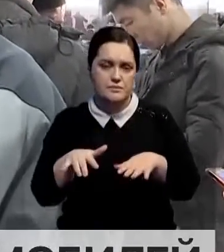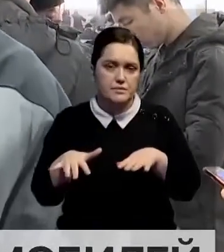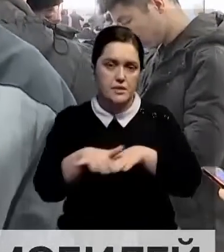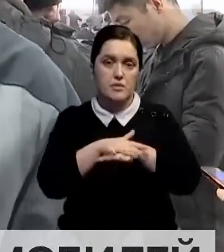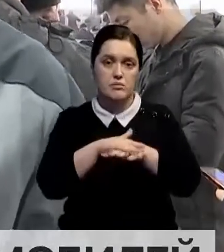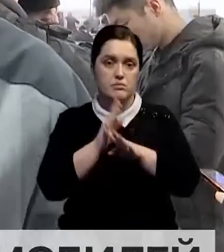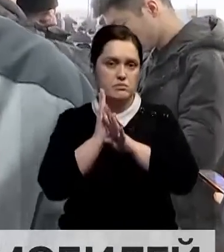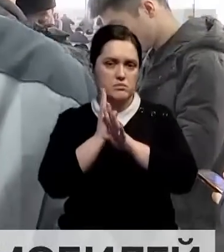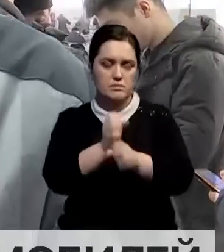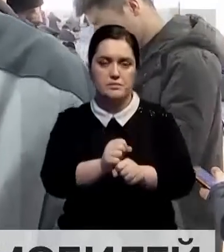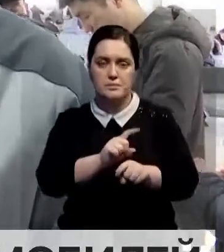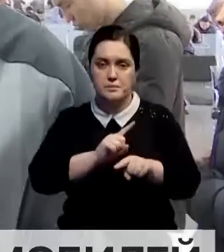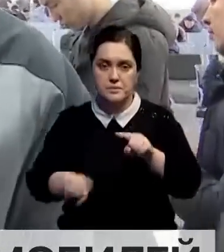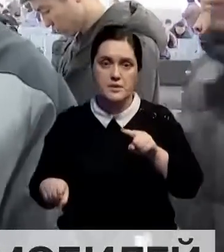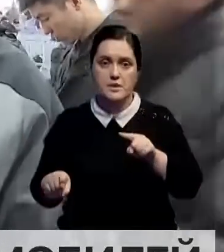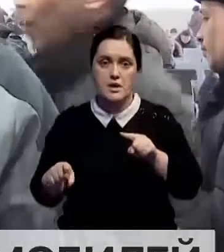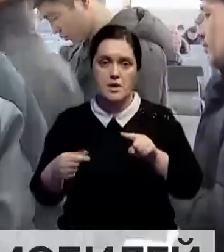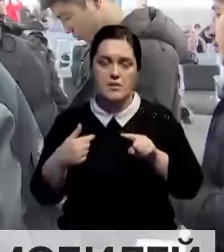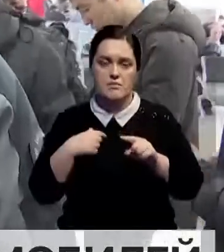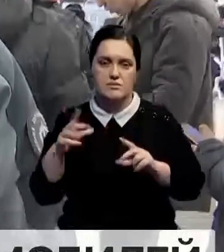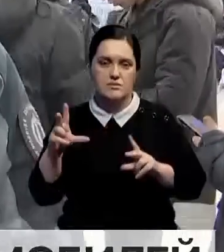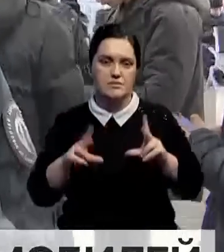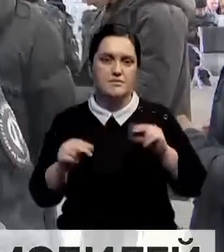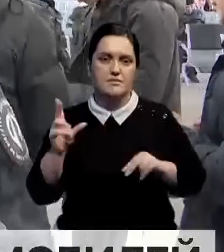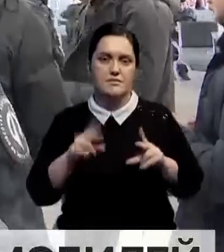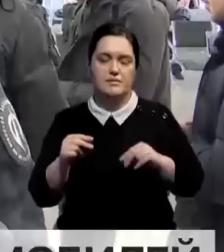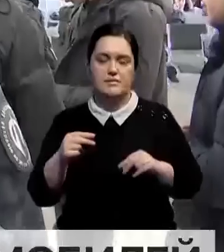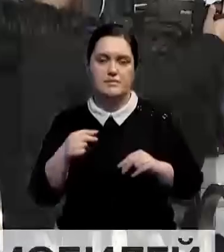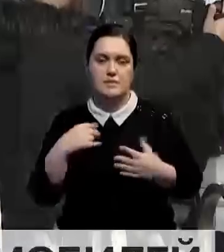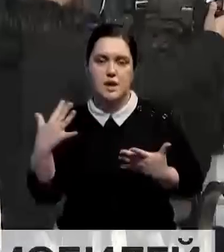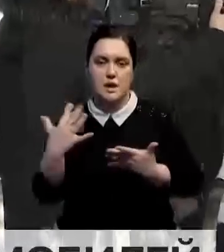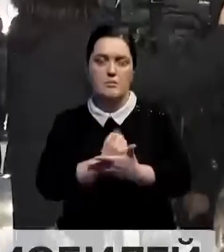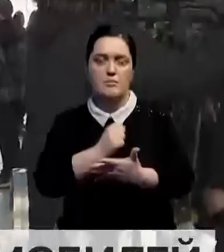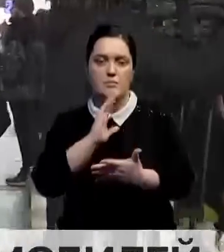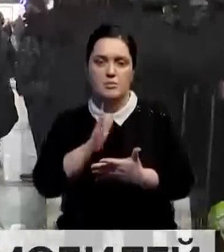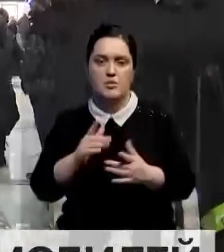очередь идет быстро. Надеюсь, что смогу наконец-то узаконить свой автомобиль.